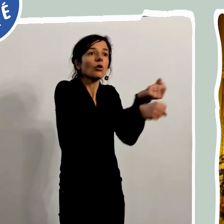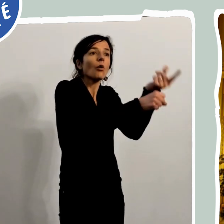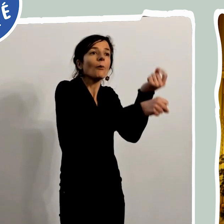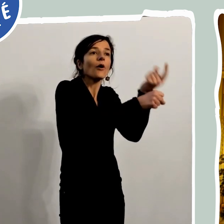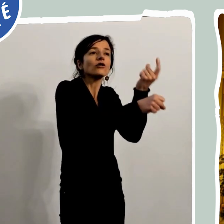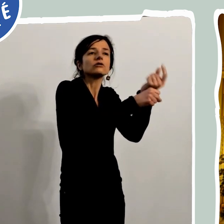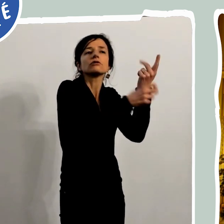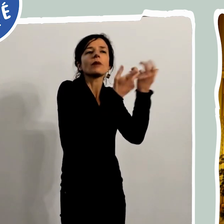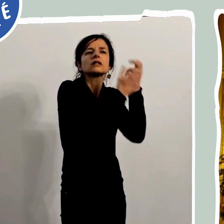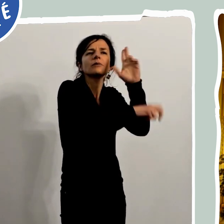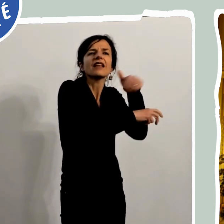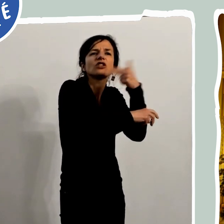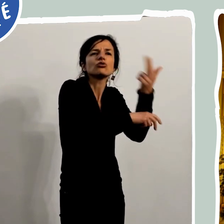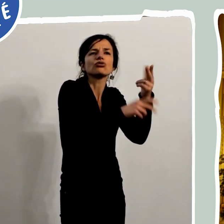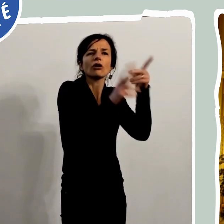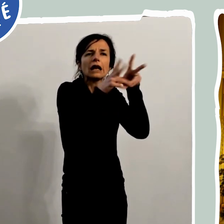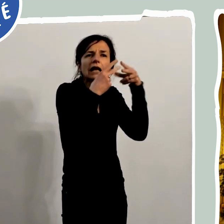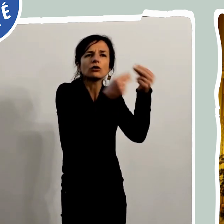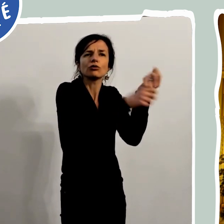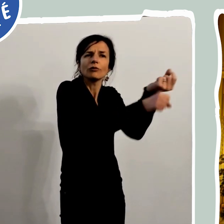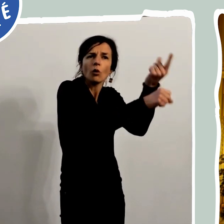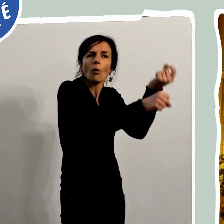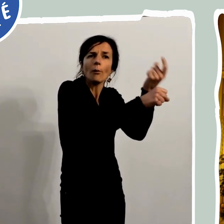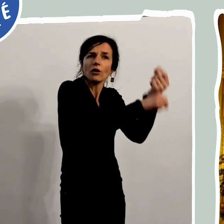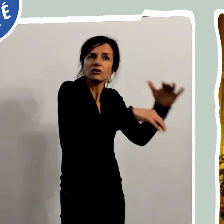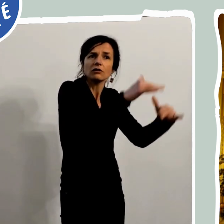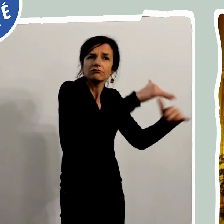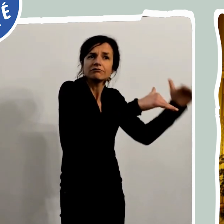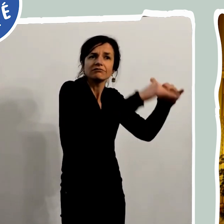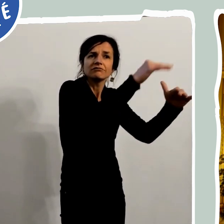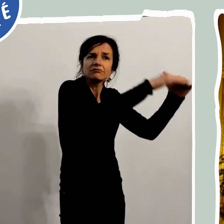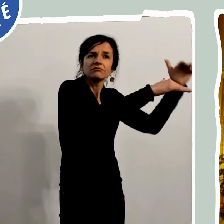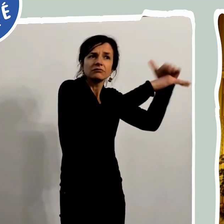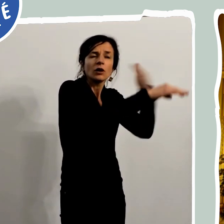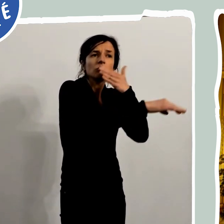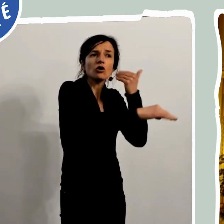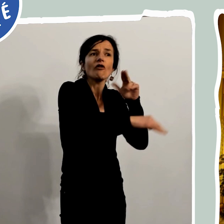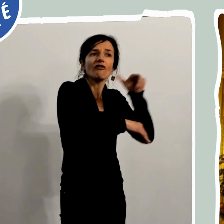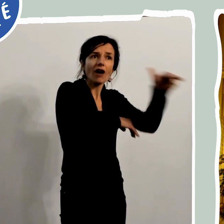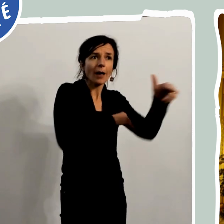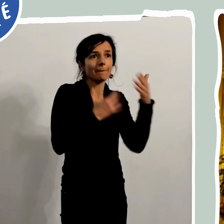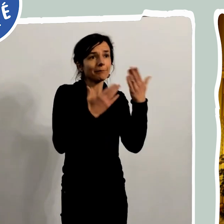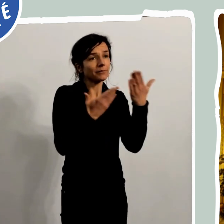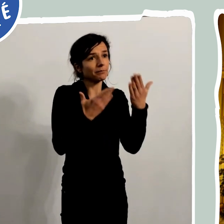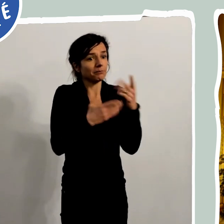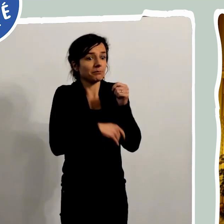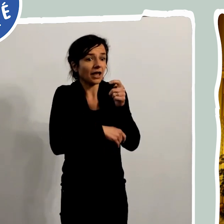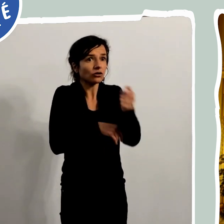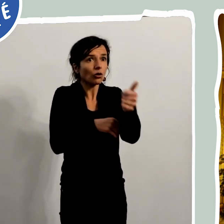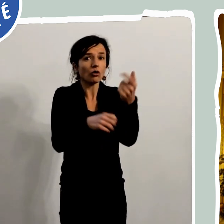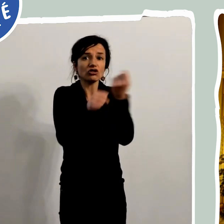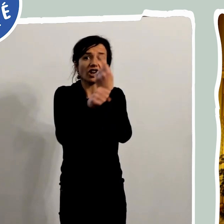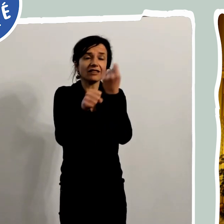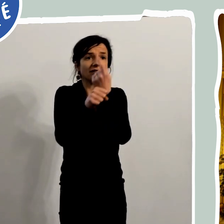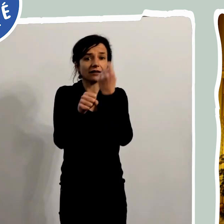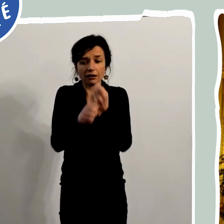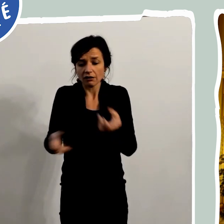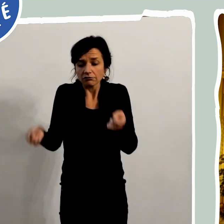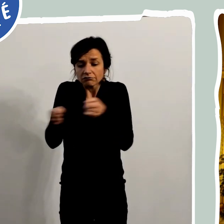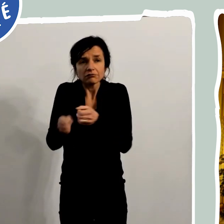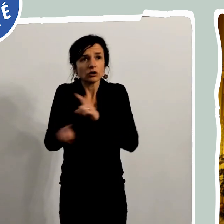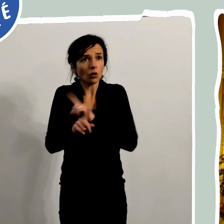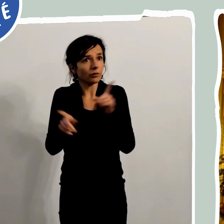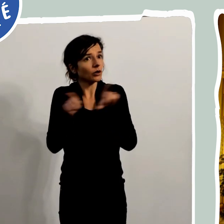des composteurs. Hein. Je crois que bientôt on ne pourra plus jeter nos épluchures. Et puis ce que vous disiez sur vos vêtements,